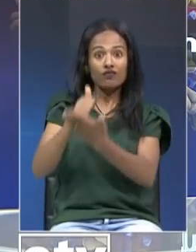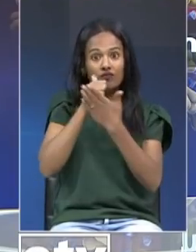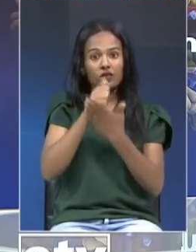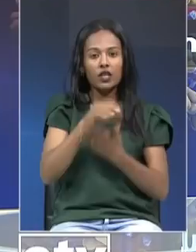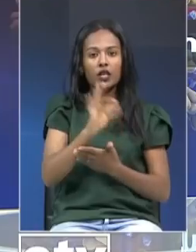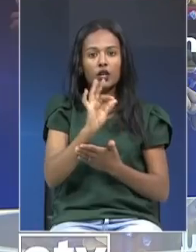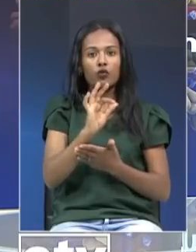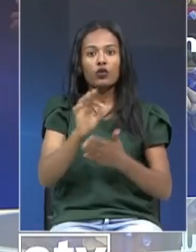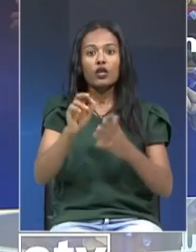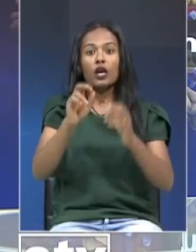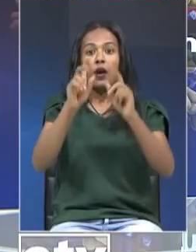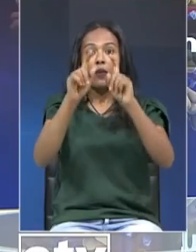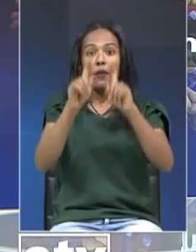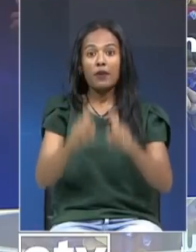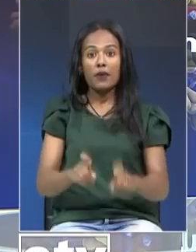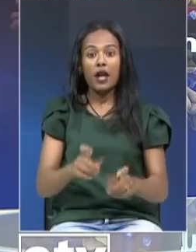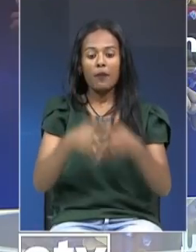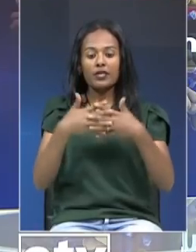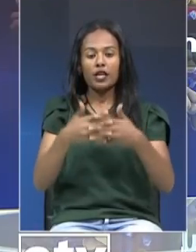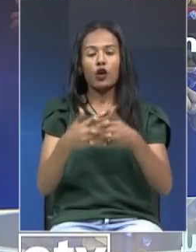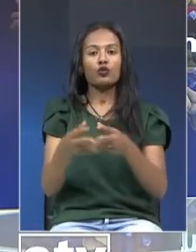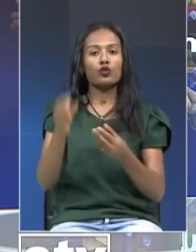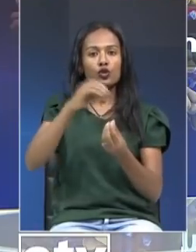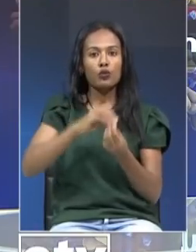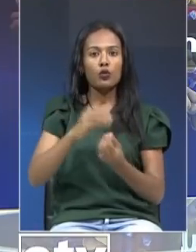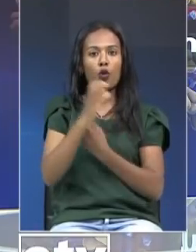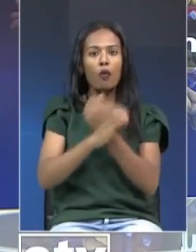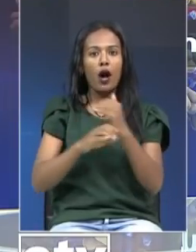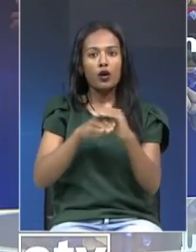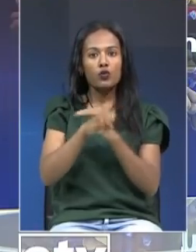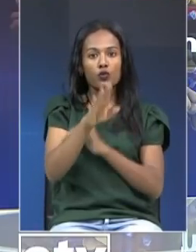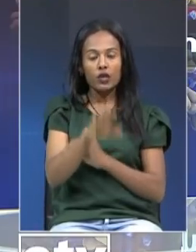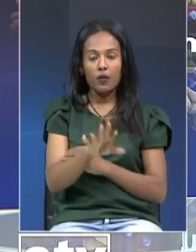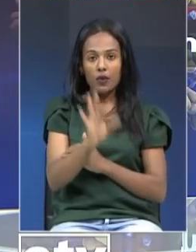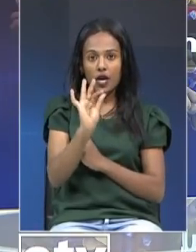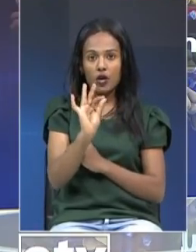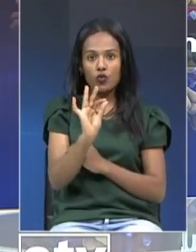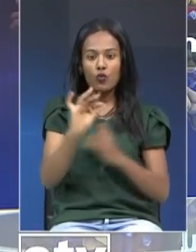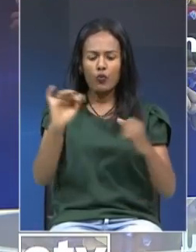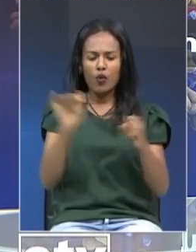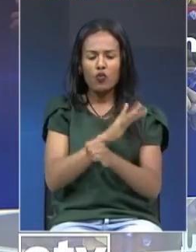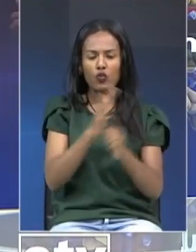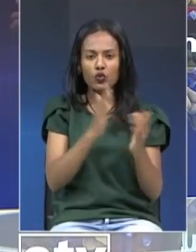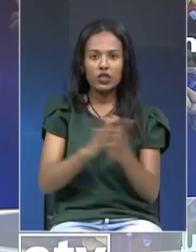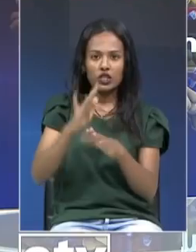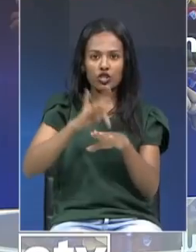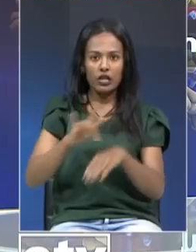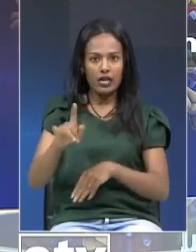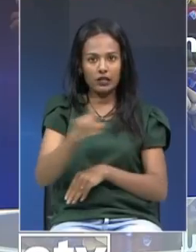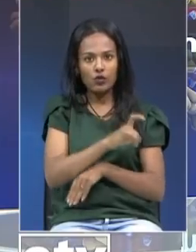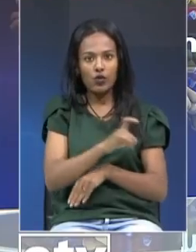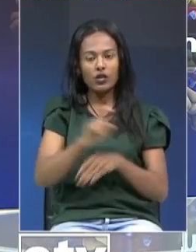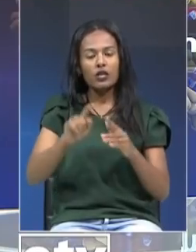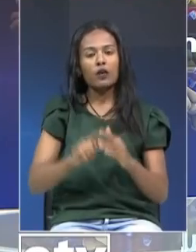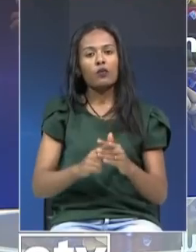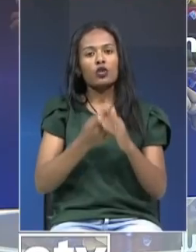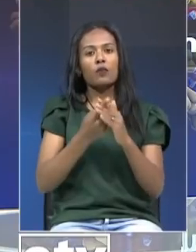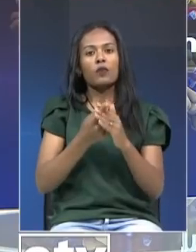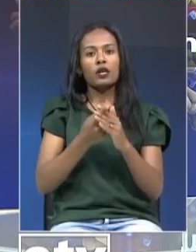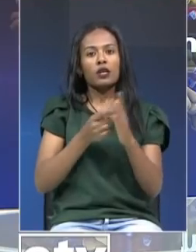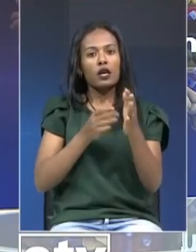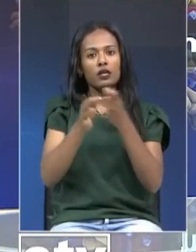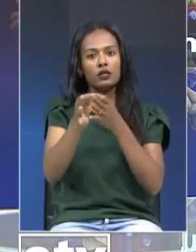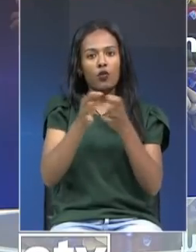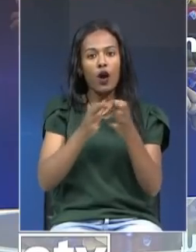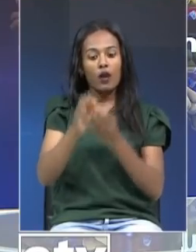የተገኙ የመመርመሪያ መሳሪያዎችን ጨምሮ በሀገር ውስጥ የሚገኙ በሙሉ ዝግጅት ላይ ሲሆን እንደሚጀምሩም እንዲሁ